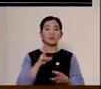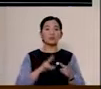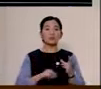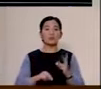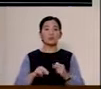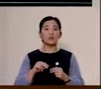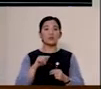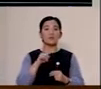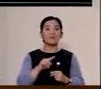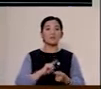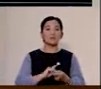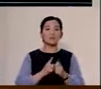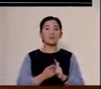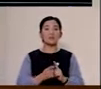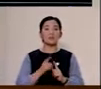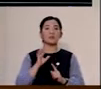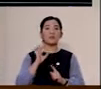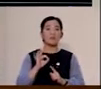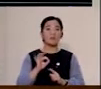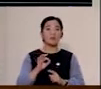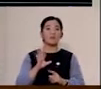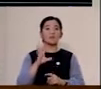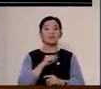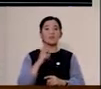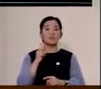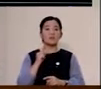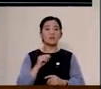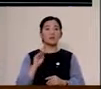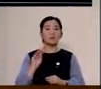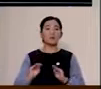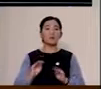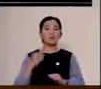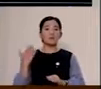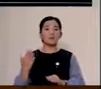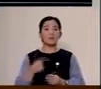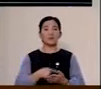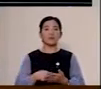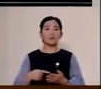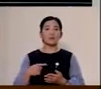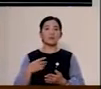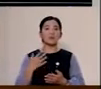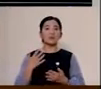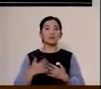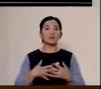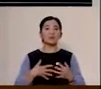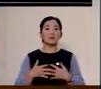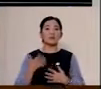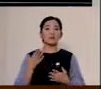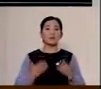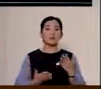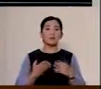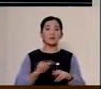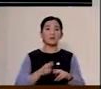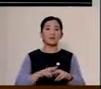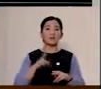значит, вы замените нулями все цифры, расположенные правее подчеркнутого разряда. А если